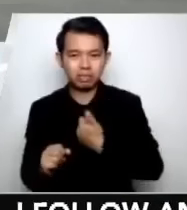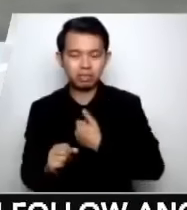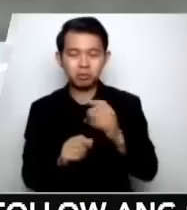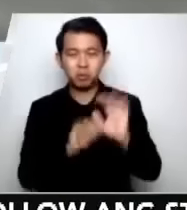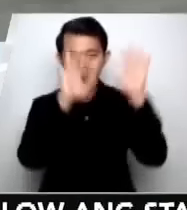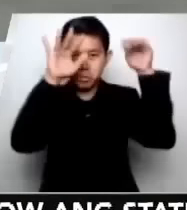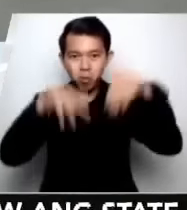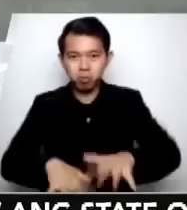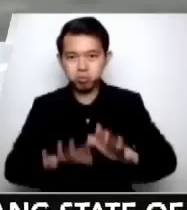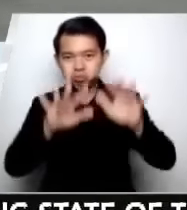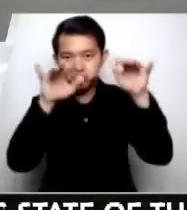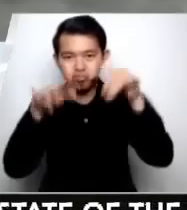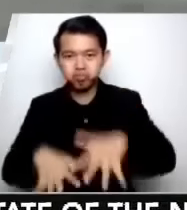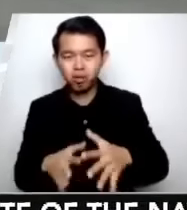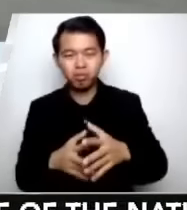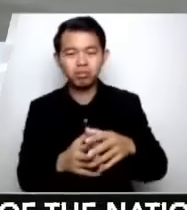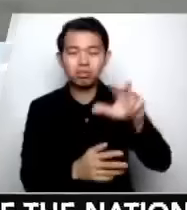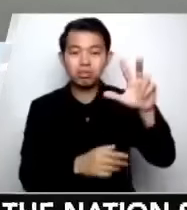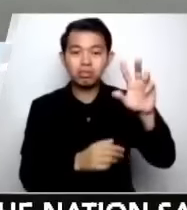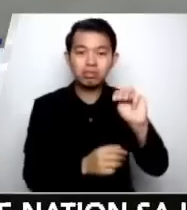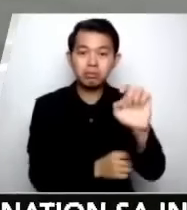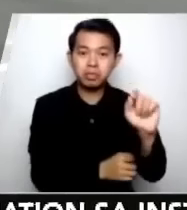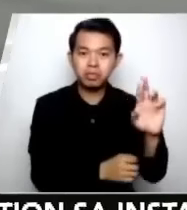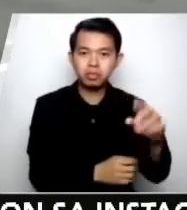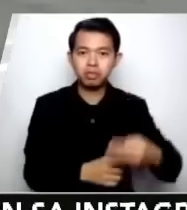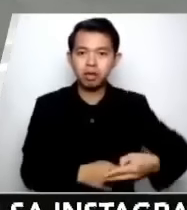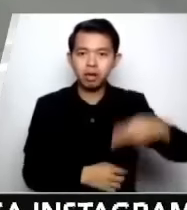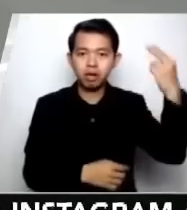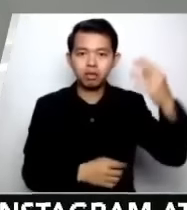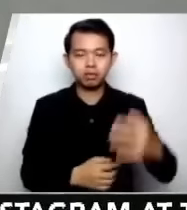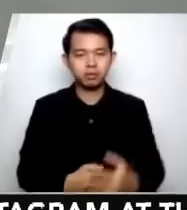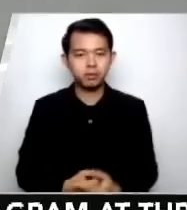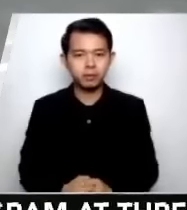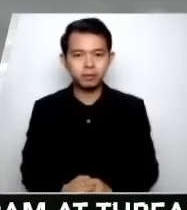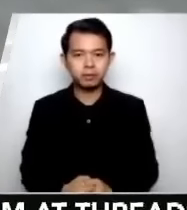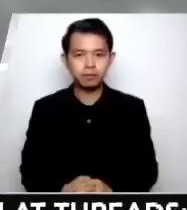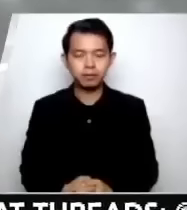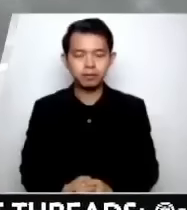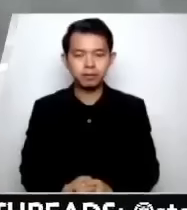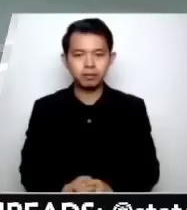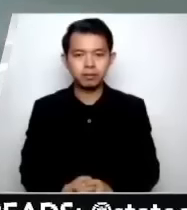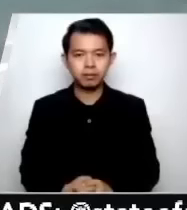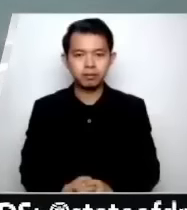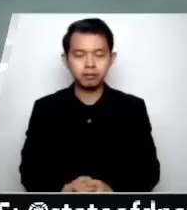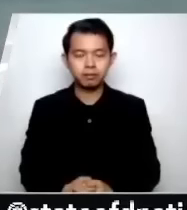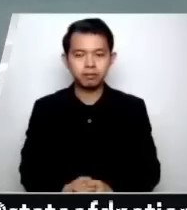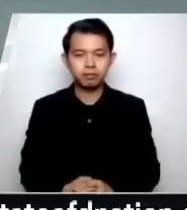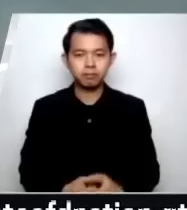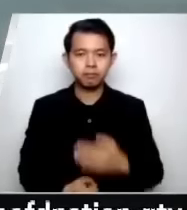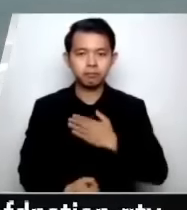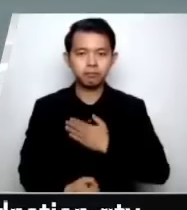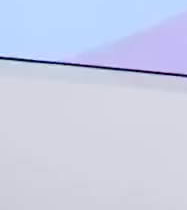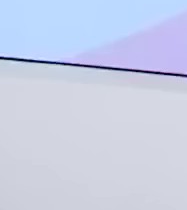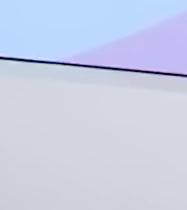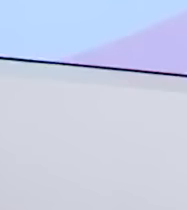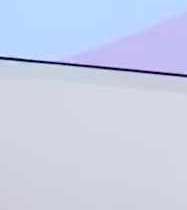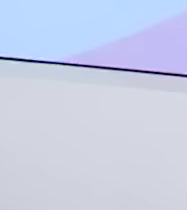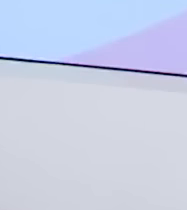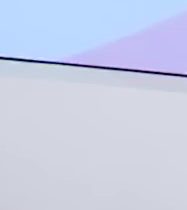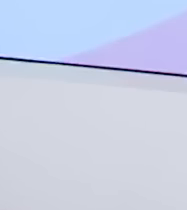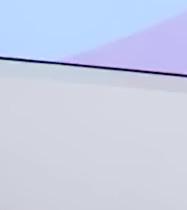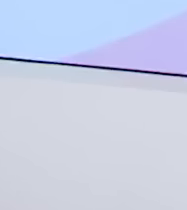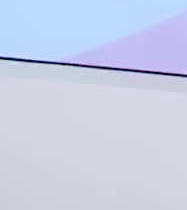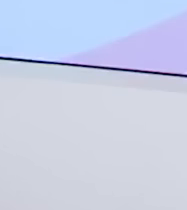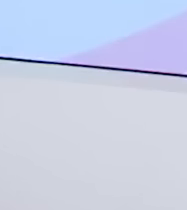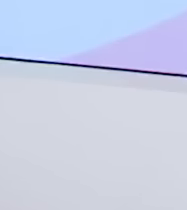hanggang 3 metro ang taas. John Consulta, nagbabalita para sa GMA Integrated News.